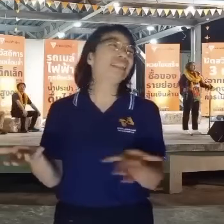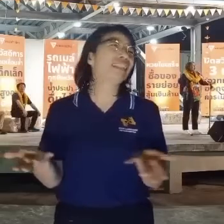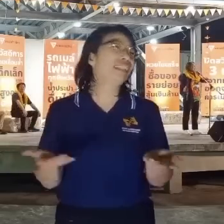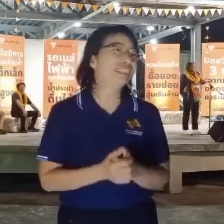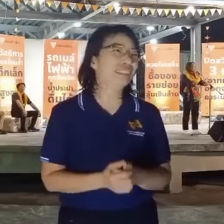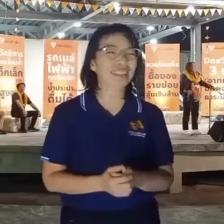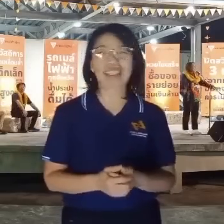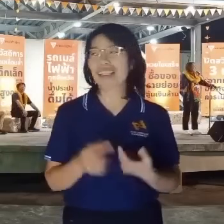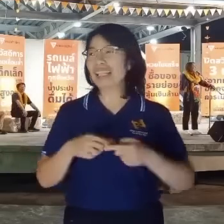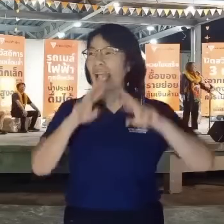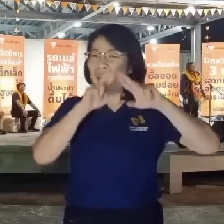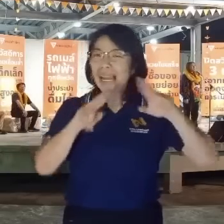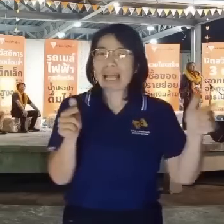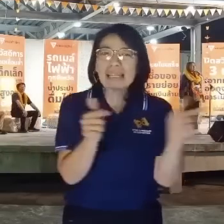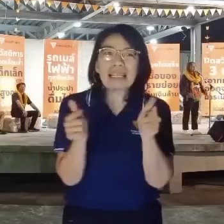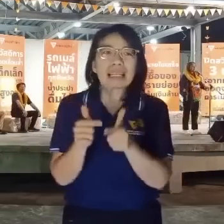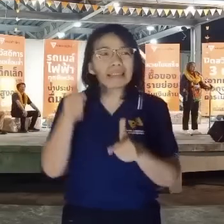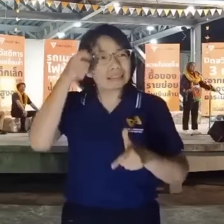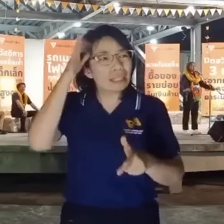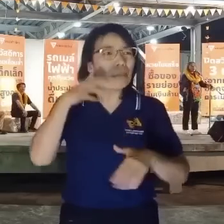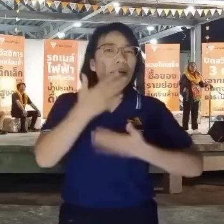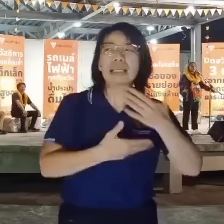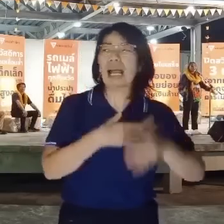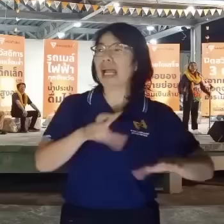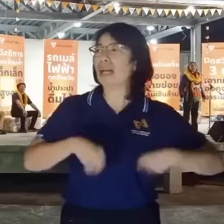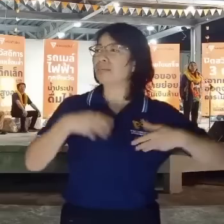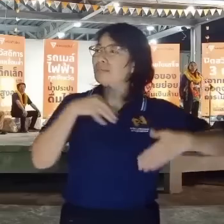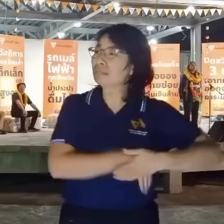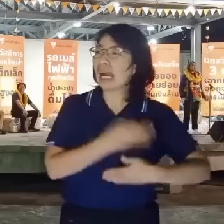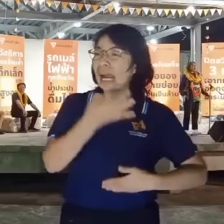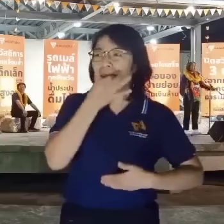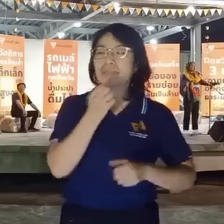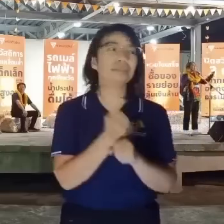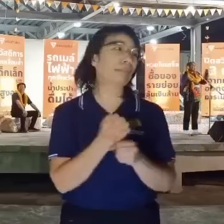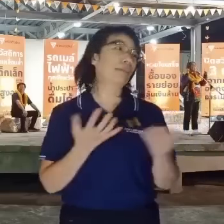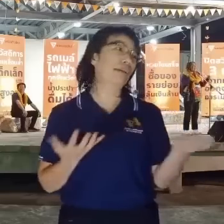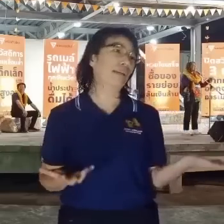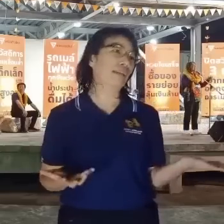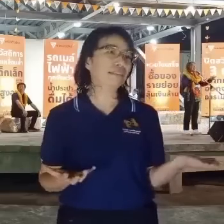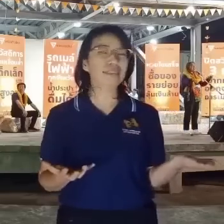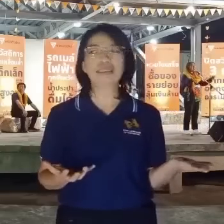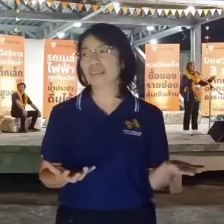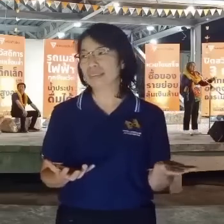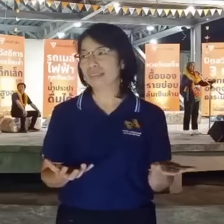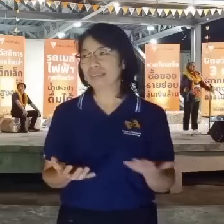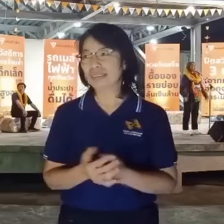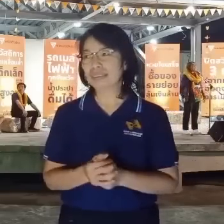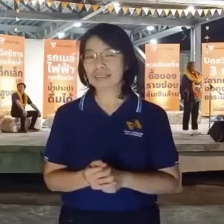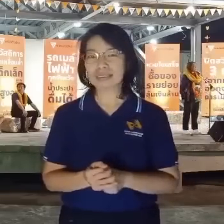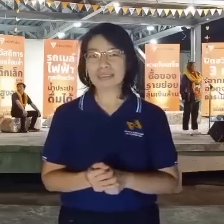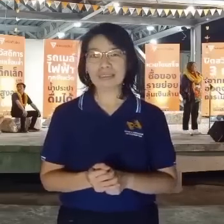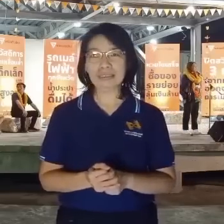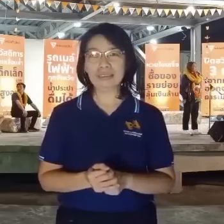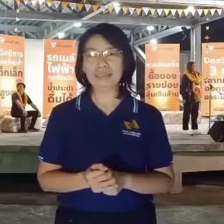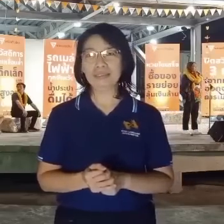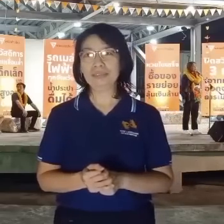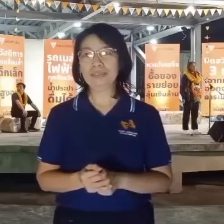แล้วแล้วแบบนี้จะมีพื้นที่มีที่ทางให้กับพ่อค้าแม่ค้ารายย่อยได้ยังไง